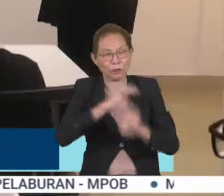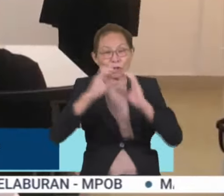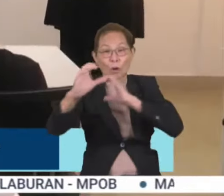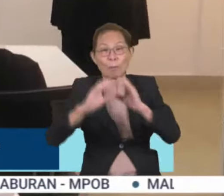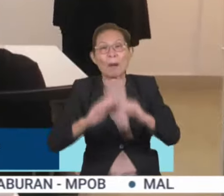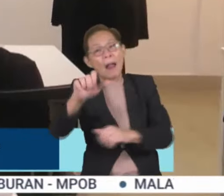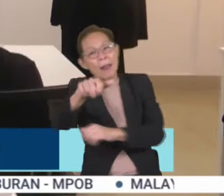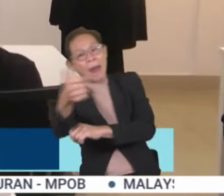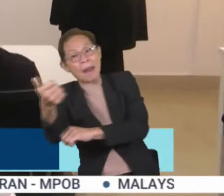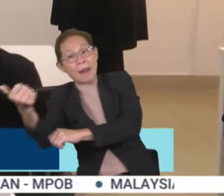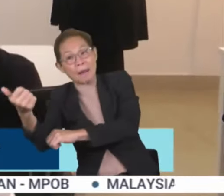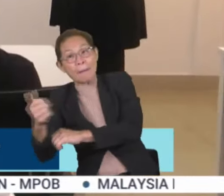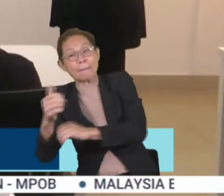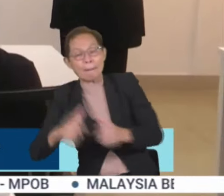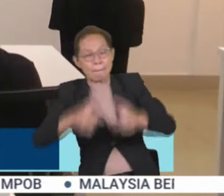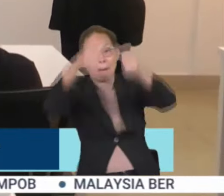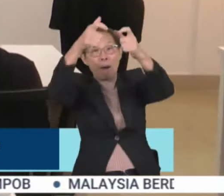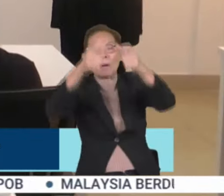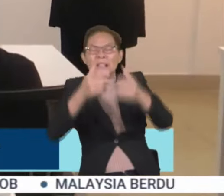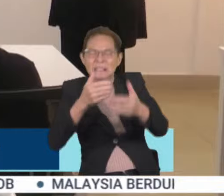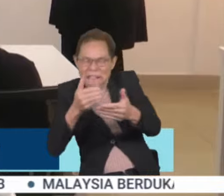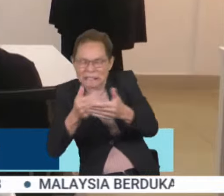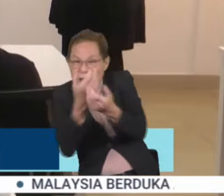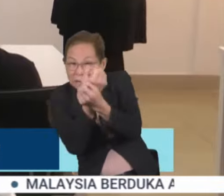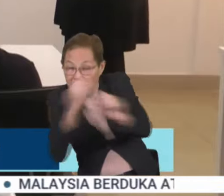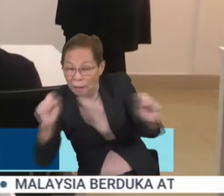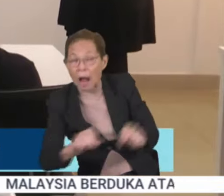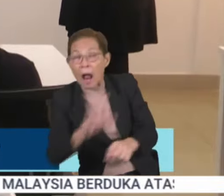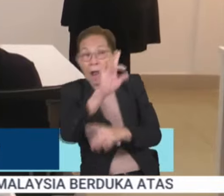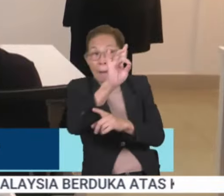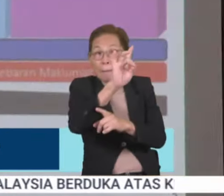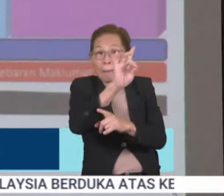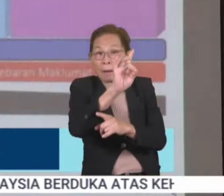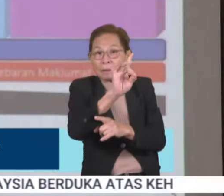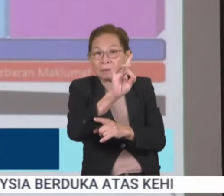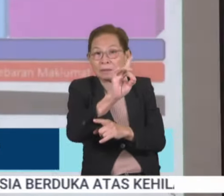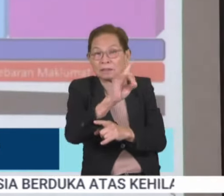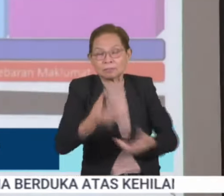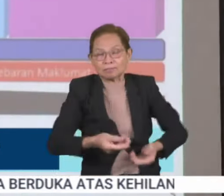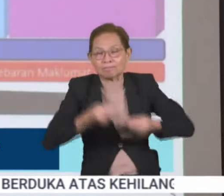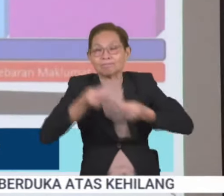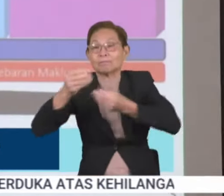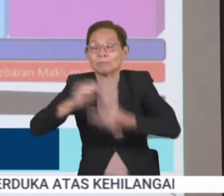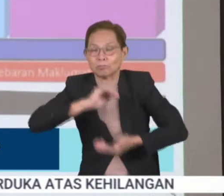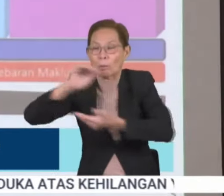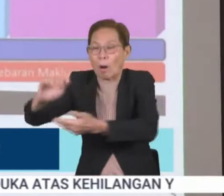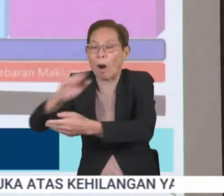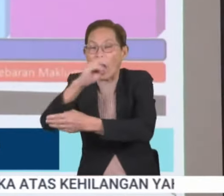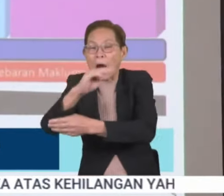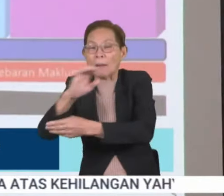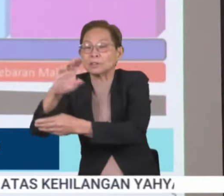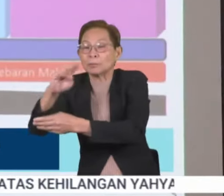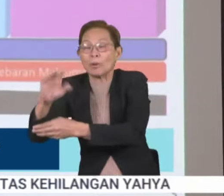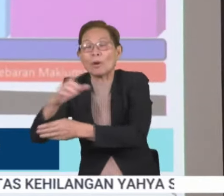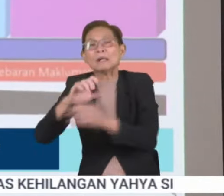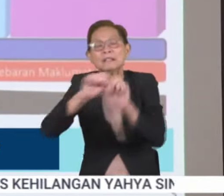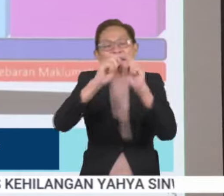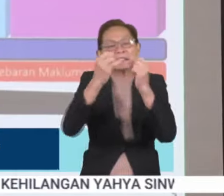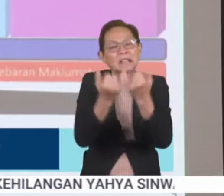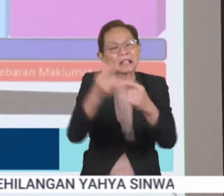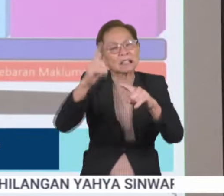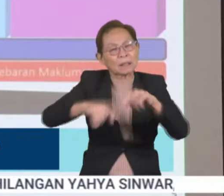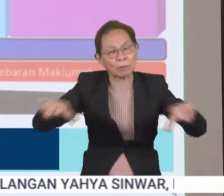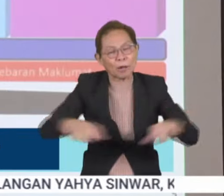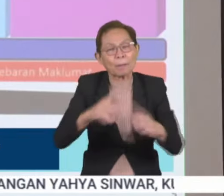berkata baki menara telekomunikasi kini hampir siap, namun 8 daripadanya diserah semula kepada MCMC kerana syarikat tidak mampu